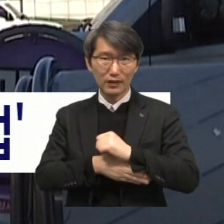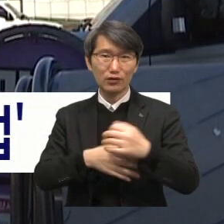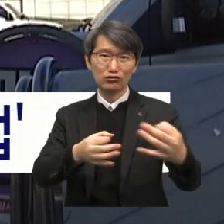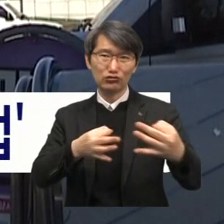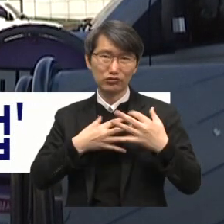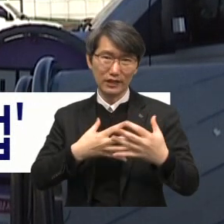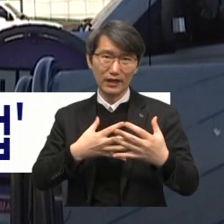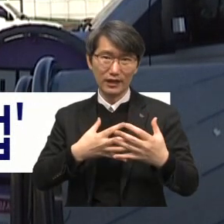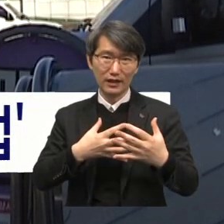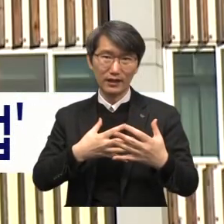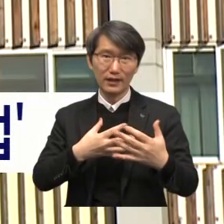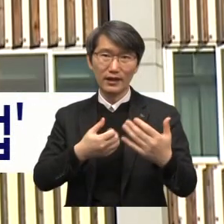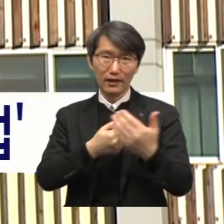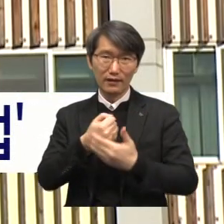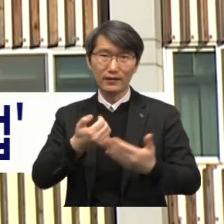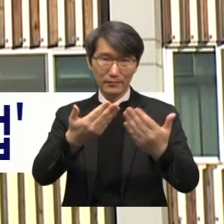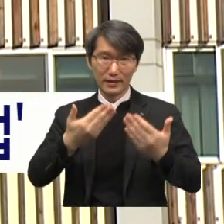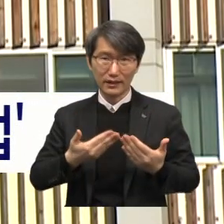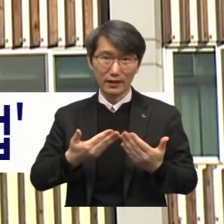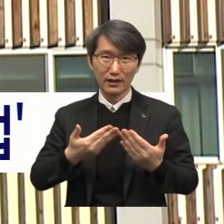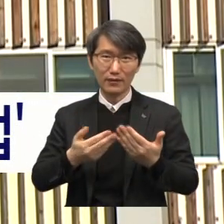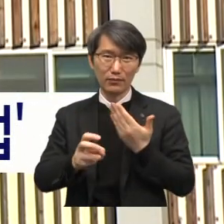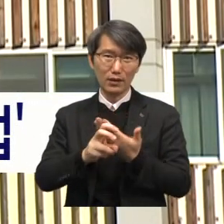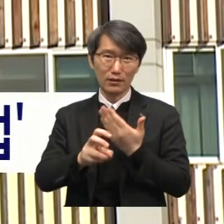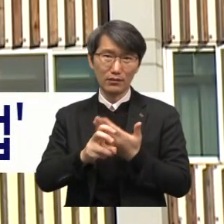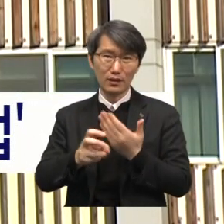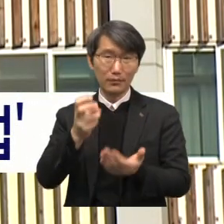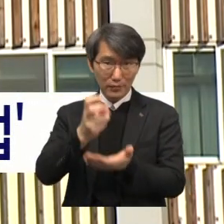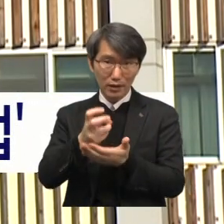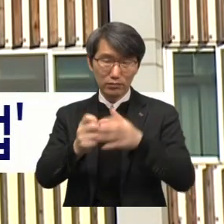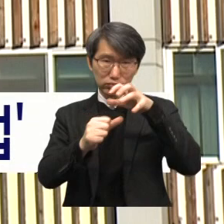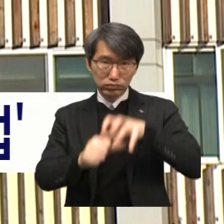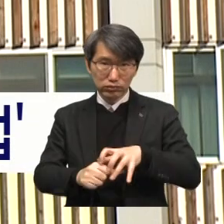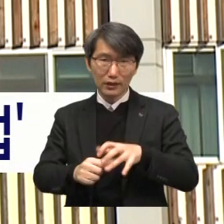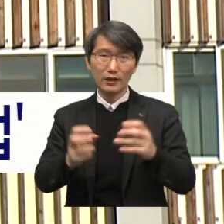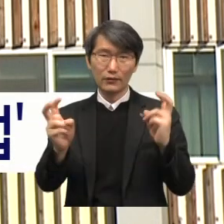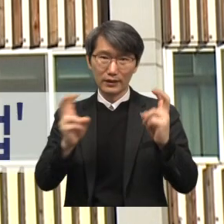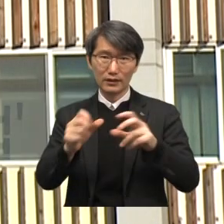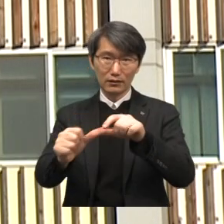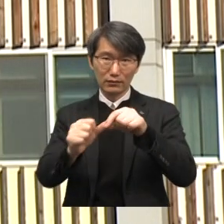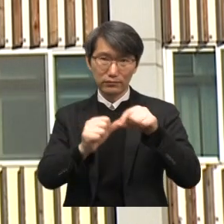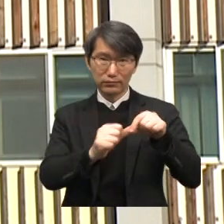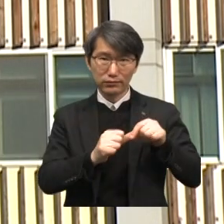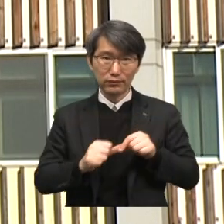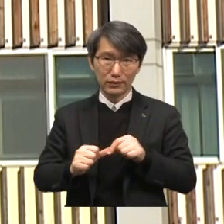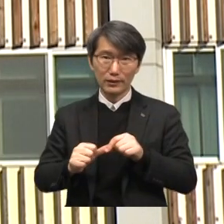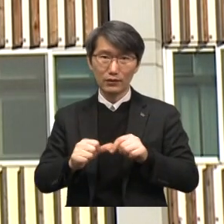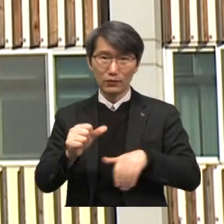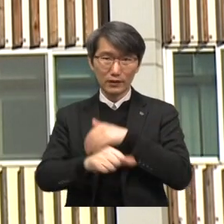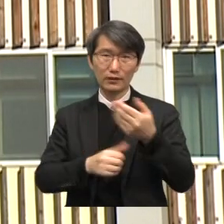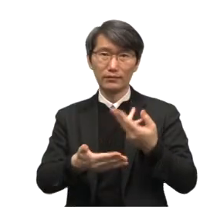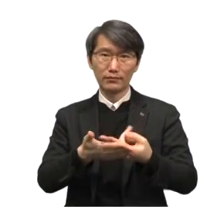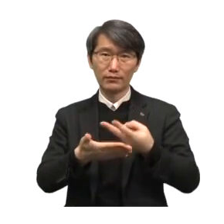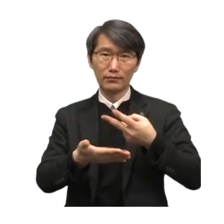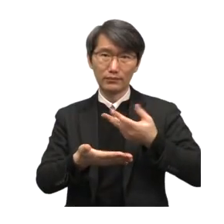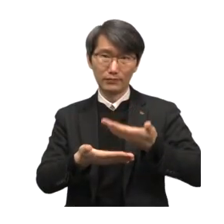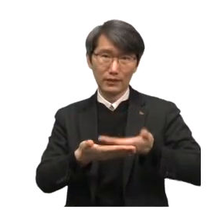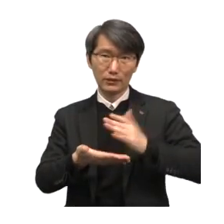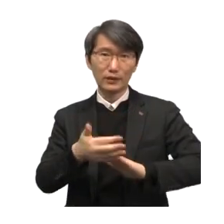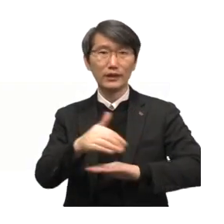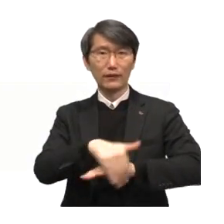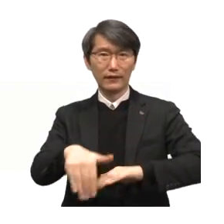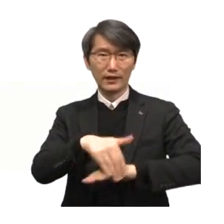등의 기업 혜택을 받아 중첩 규제로 제약이 많은 고양시 기업 유치 환경을 바꾸겠다는 겁니다